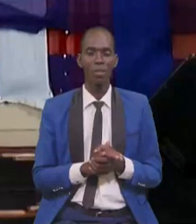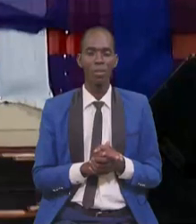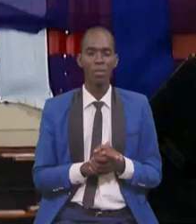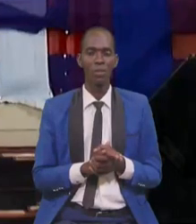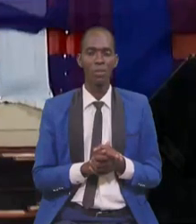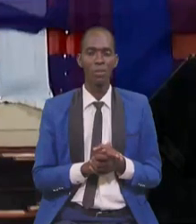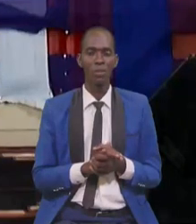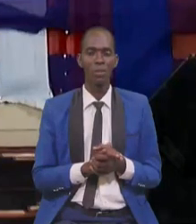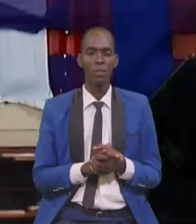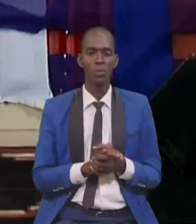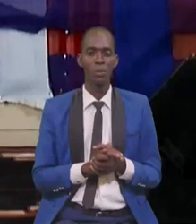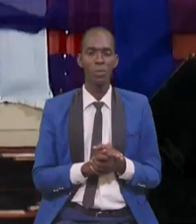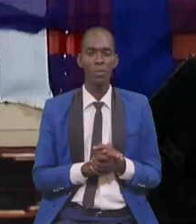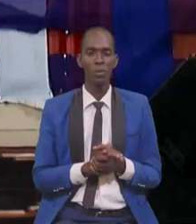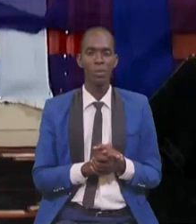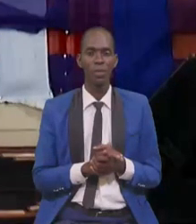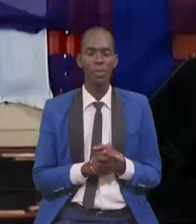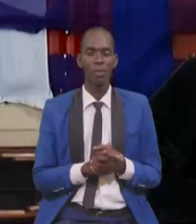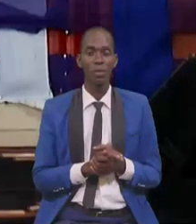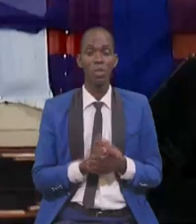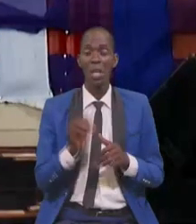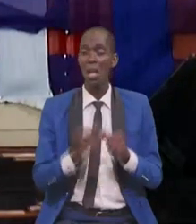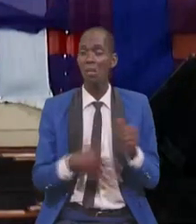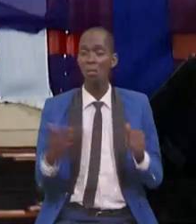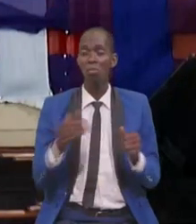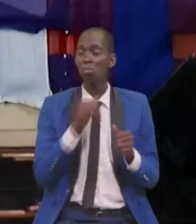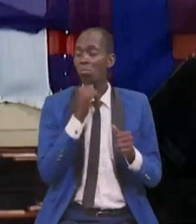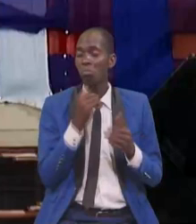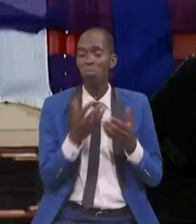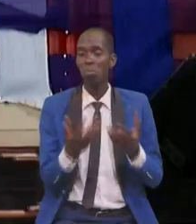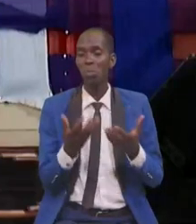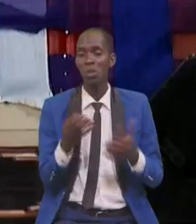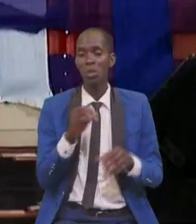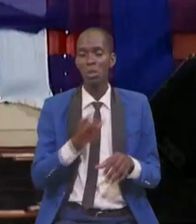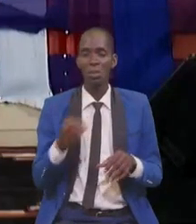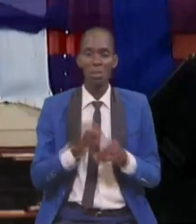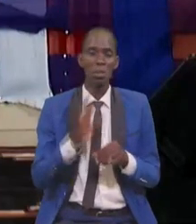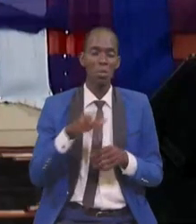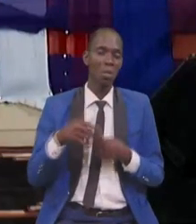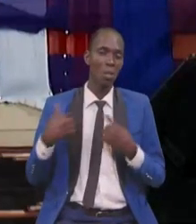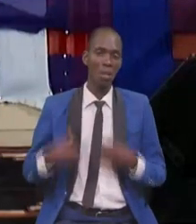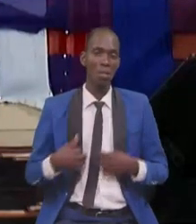Tout ce qui est indésirable dans votre cœur,